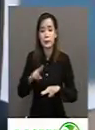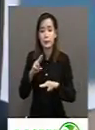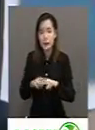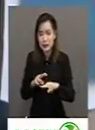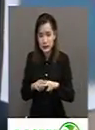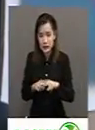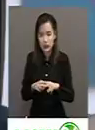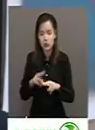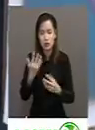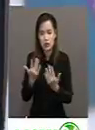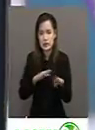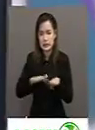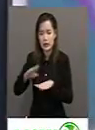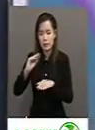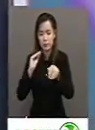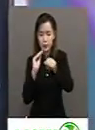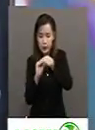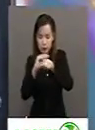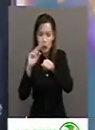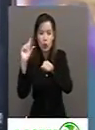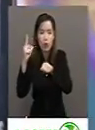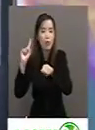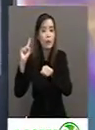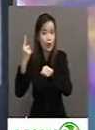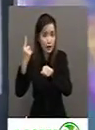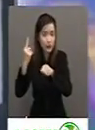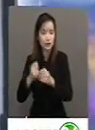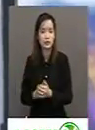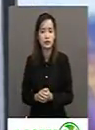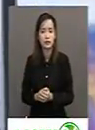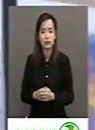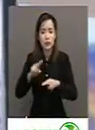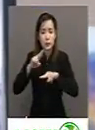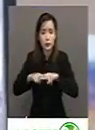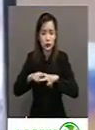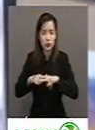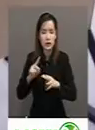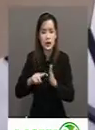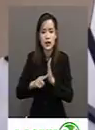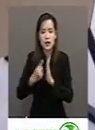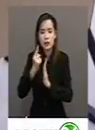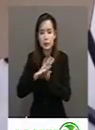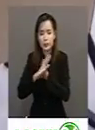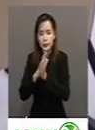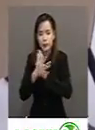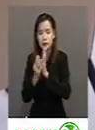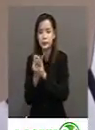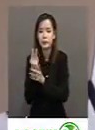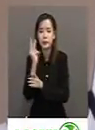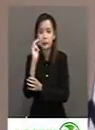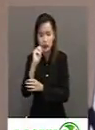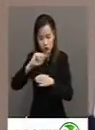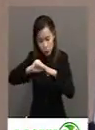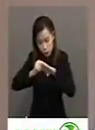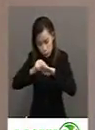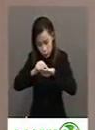เตรียมปิดทองประดับกระจกใหม่นอกจากนี้ค่ะพระที่นั่งราเชนทรยานน้อยได้เริ่มแปรรูปไม้แกะสลักลายองค์ประกอบ